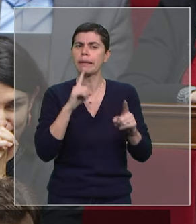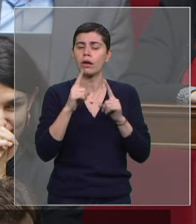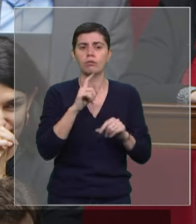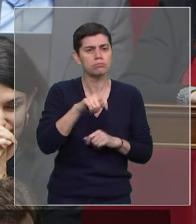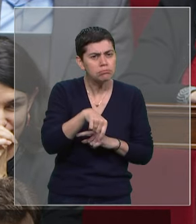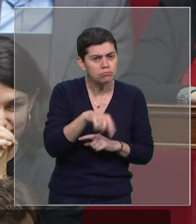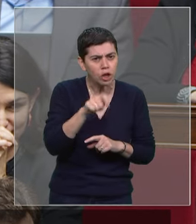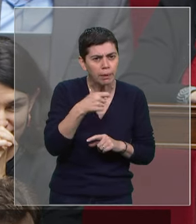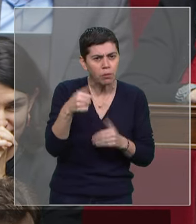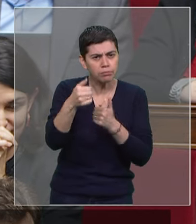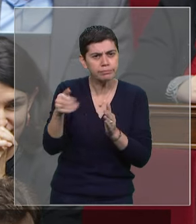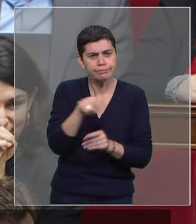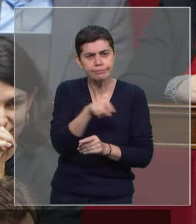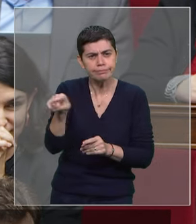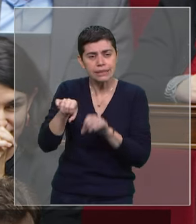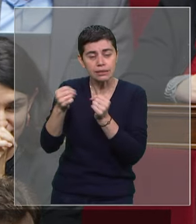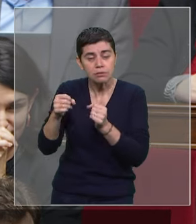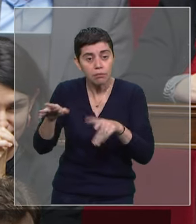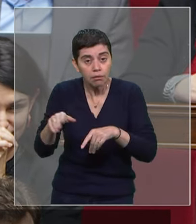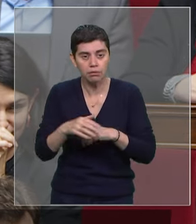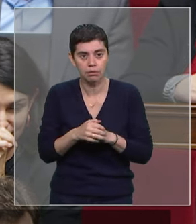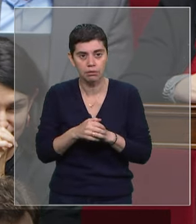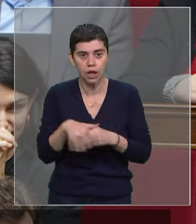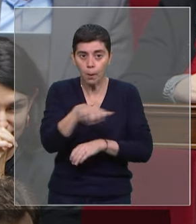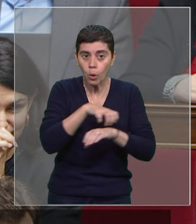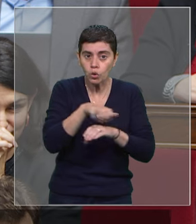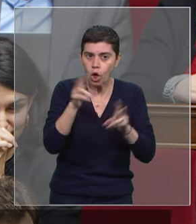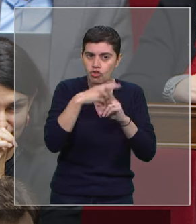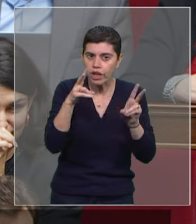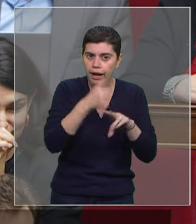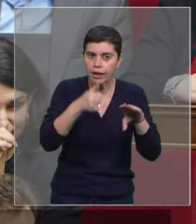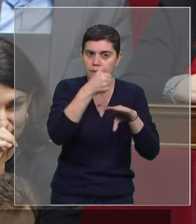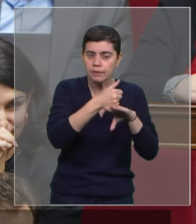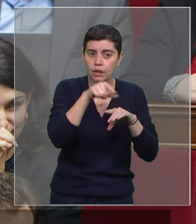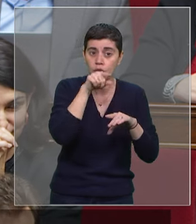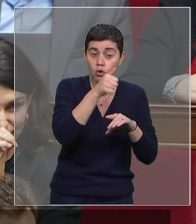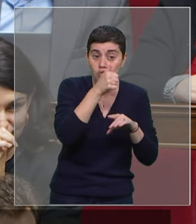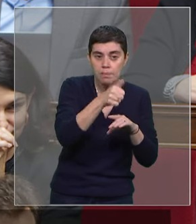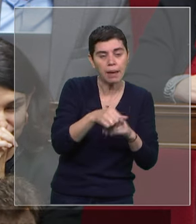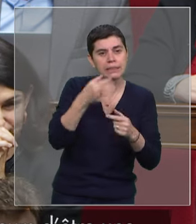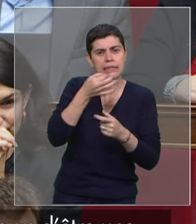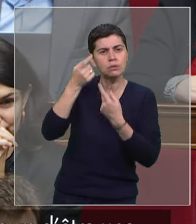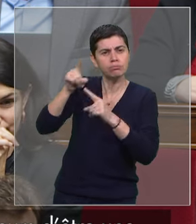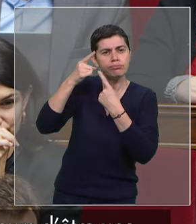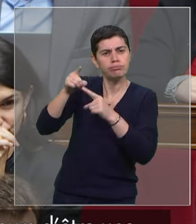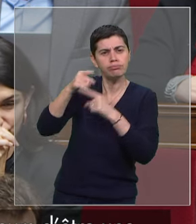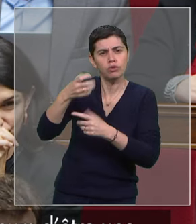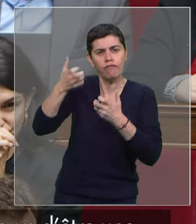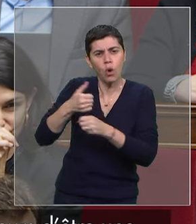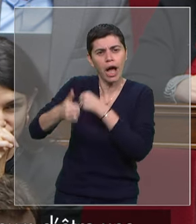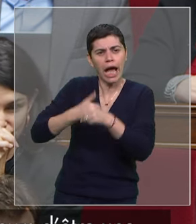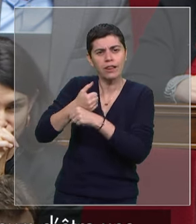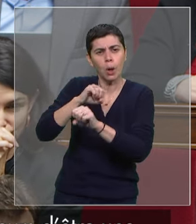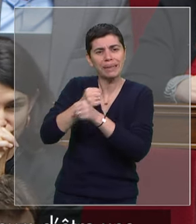évident. Et pourtant, ce lundi, par la voix même du procureur général Rémy Heitz, à rebours de ses propres réquisitions d'un an de prison avec sursis,